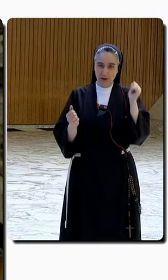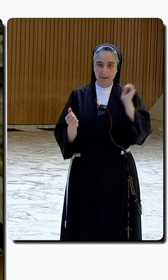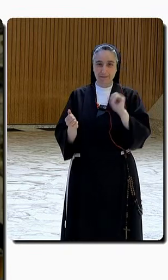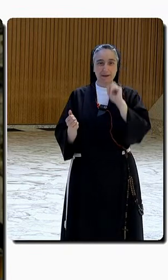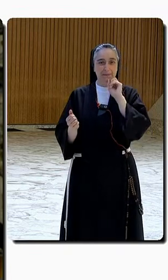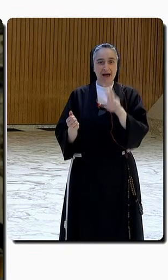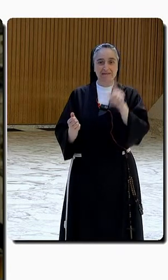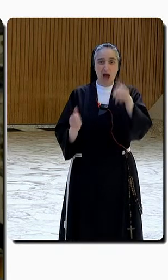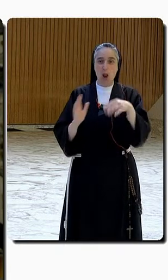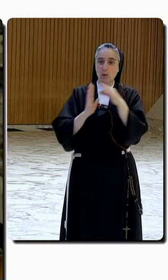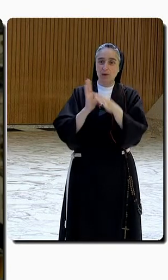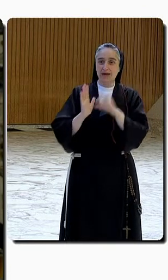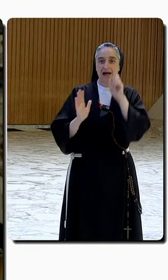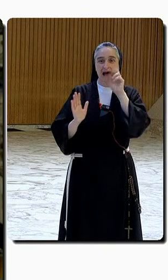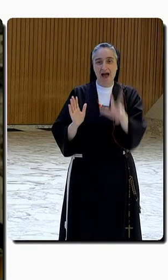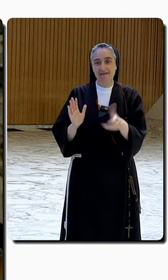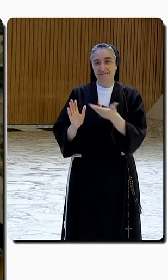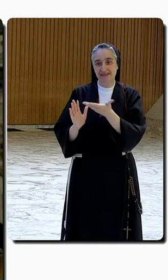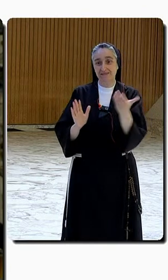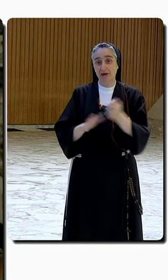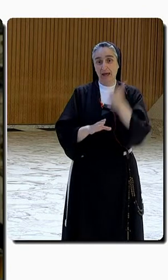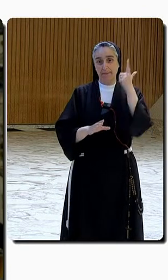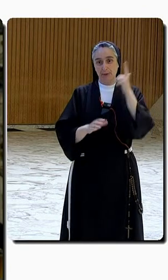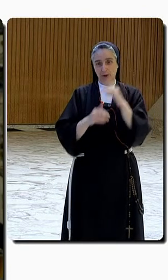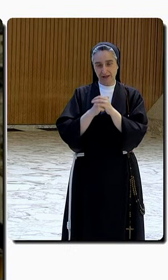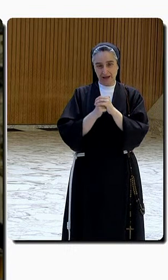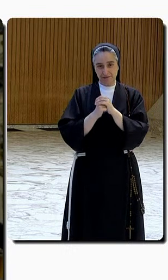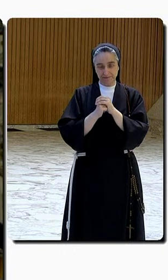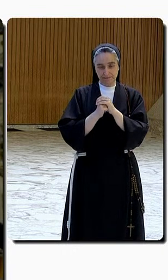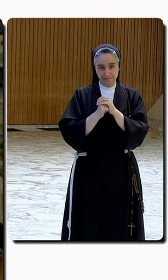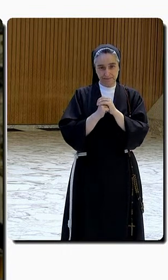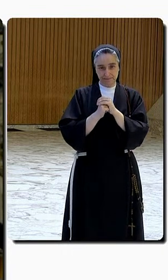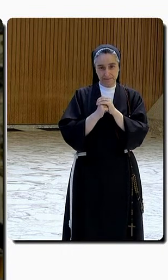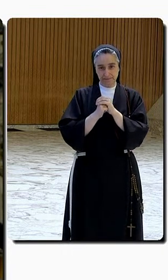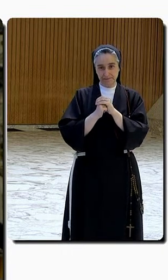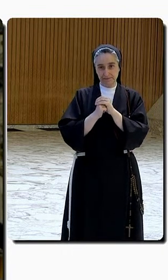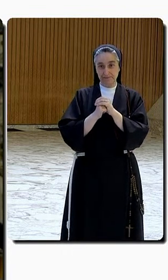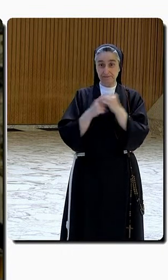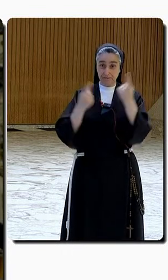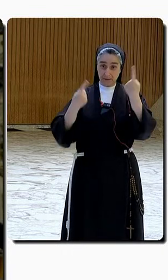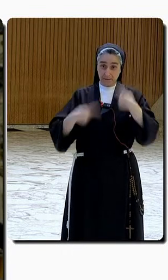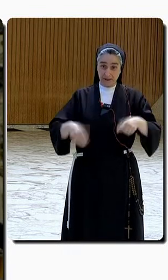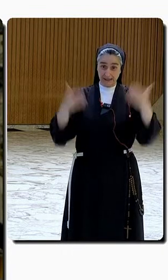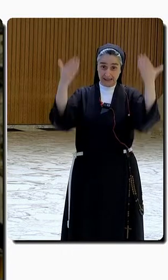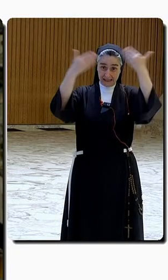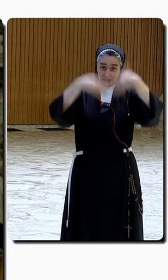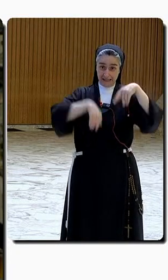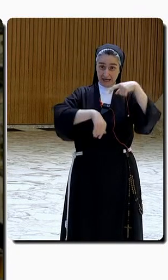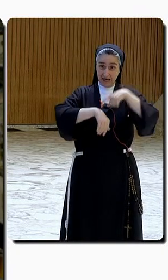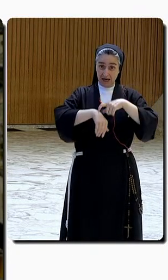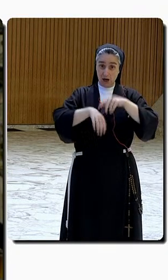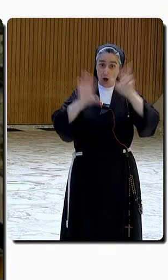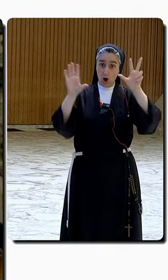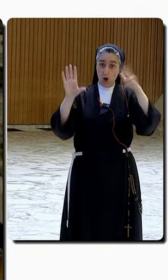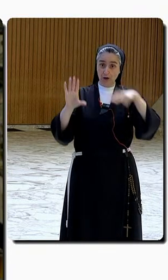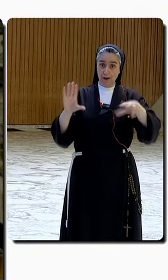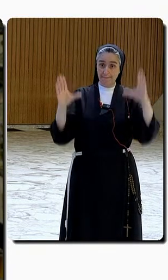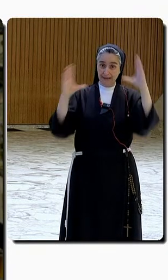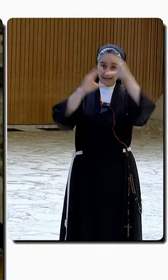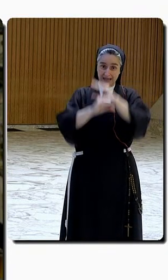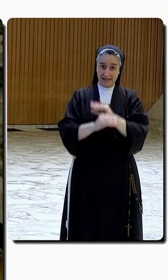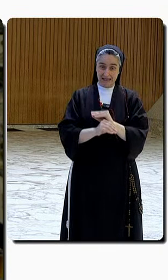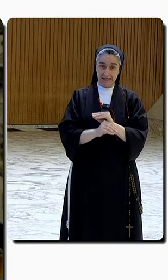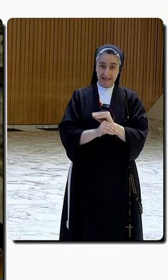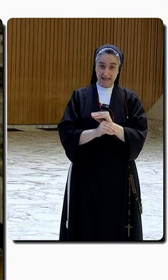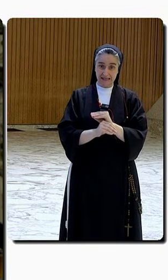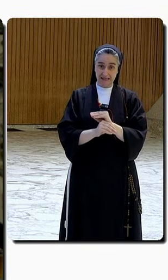per dare alcuni avvisi importanti. Questa sera, alle 20:30,